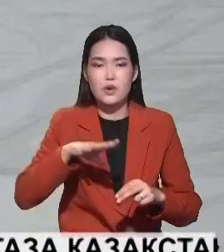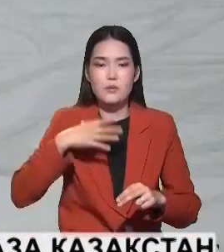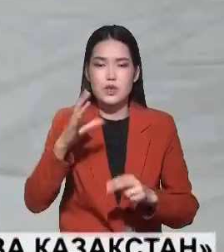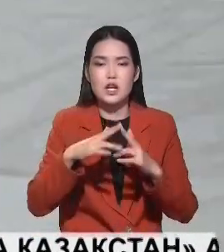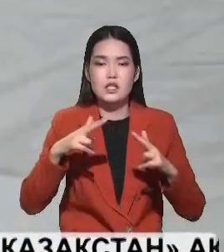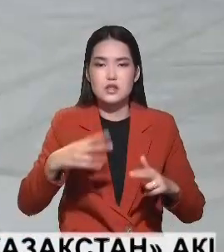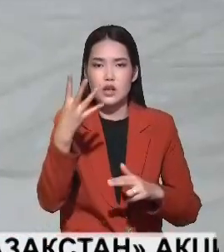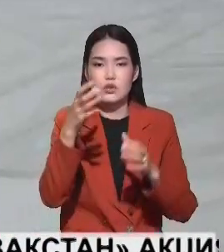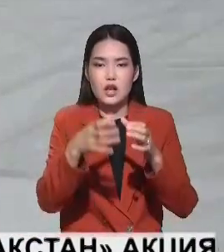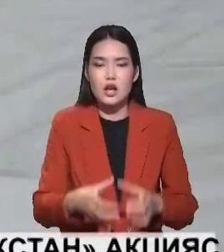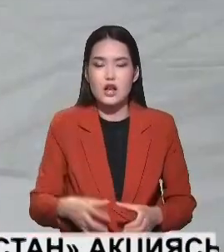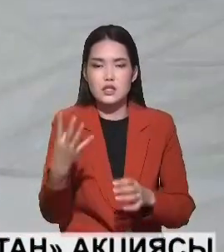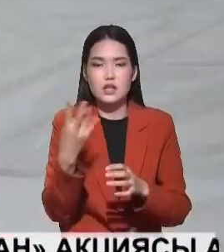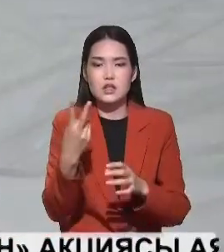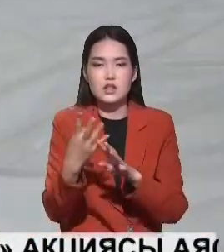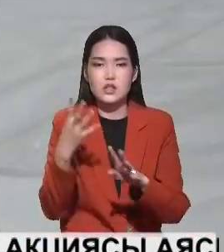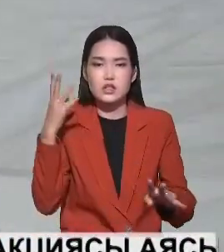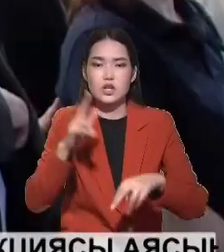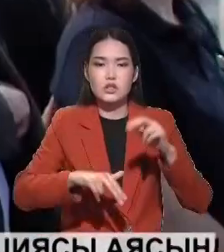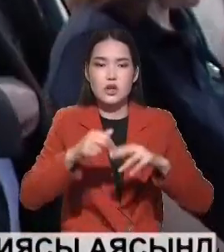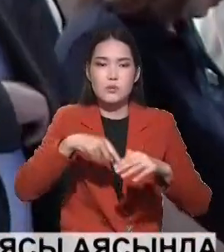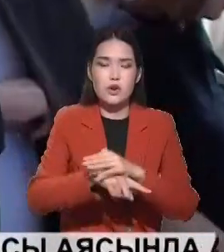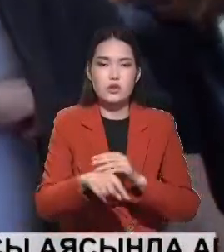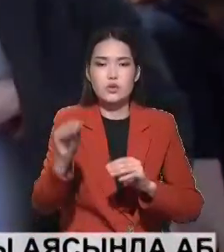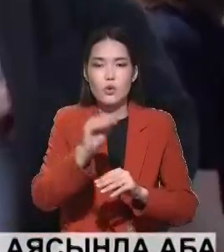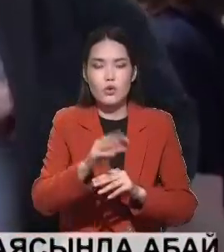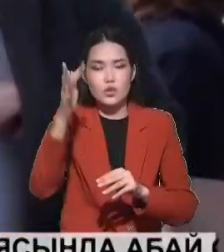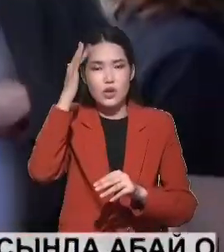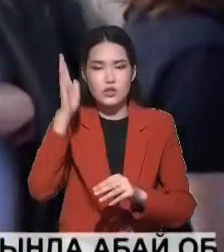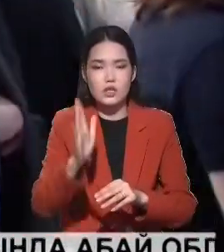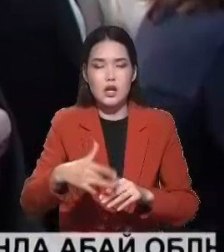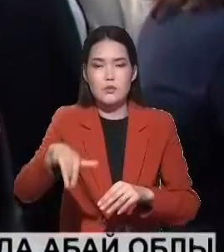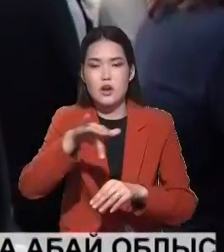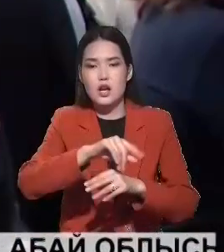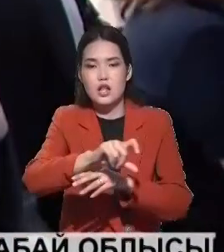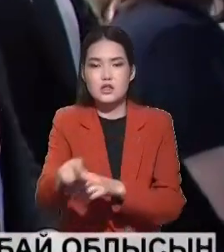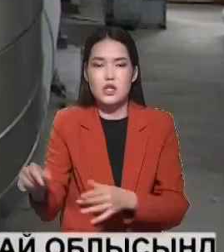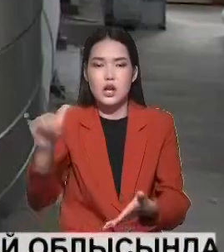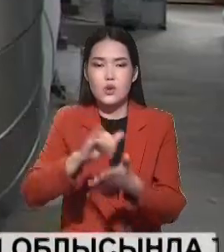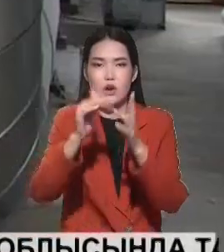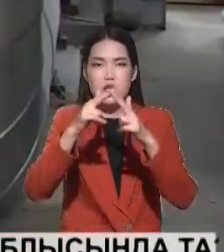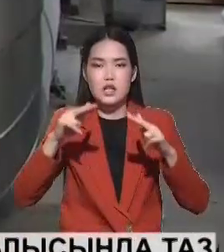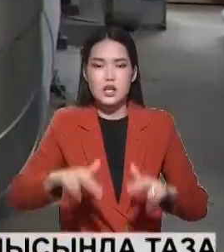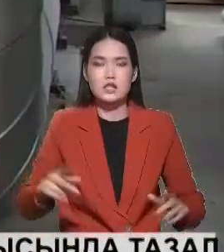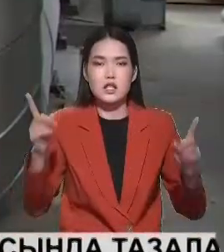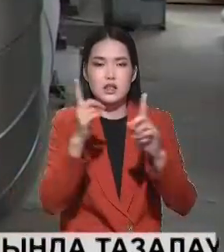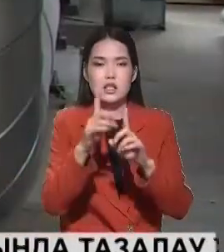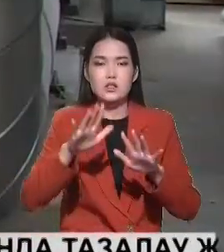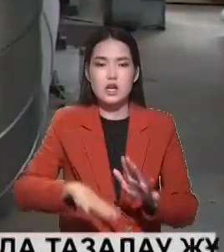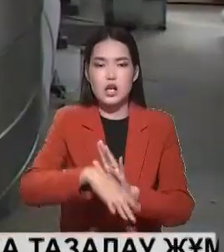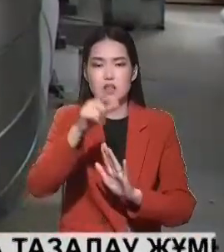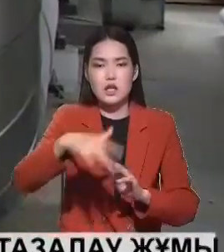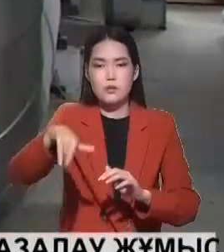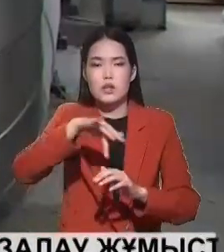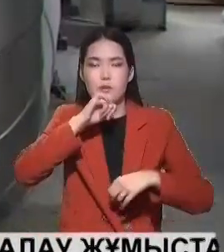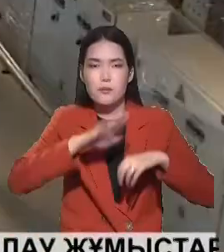4 қазандығы бар екінші кезектегі құрылысын іске қосу жоспарланып отыр. Қала сыртында орналасқан станцияда кездесу өткізген депутаттар сала мамандары